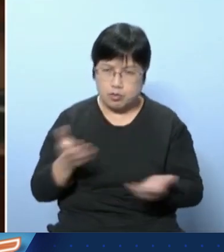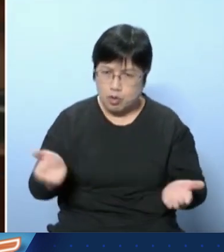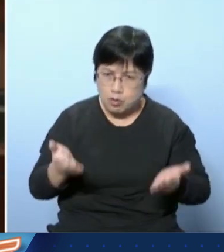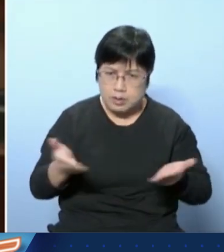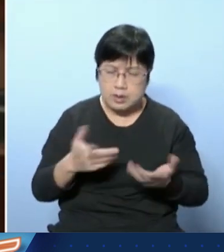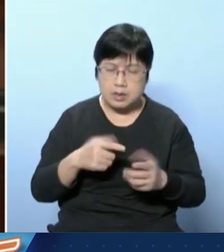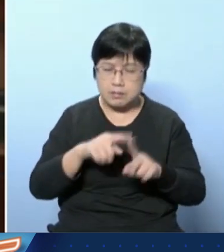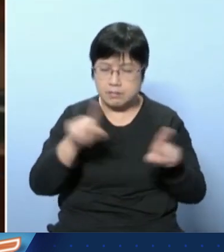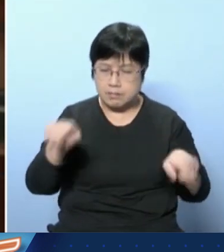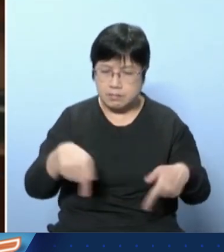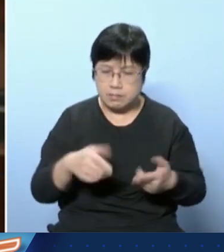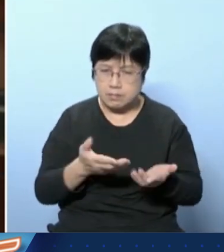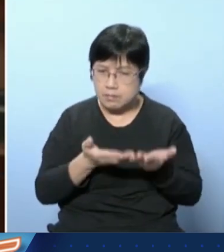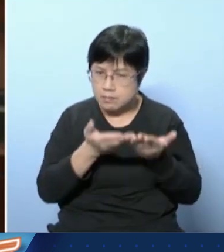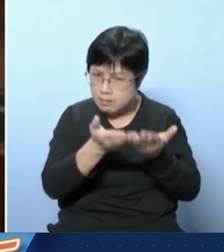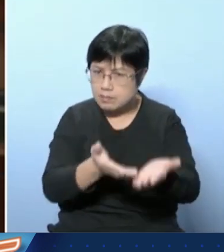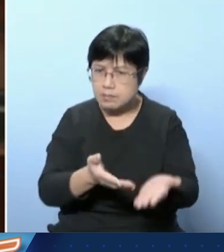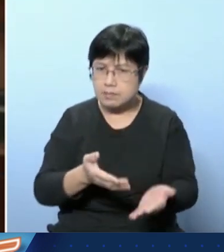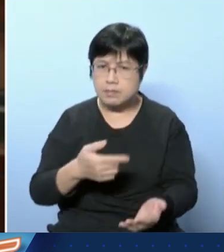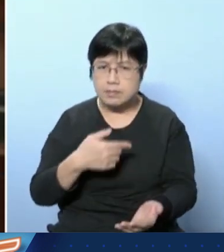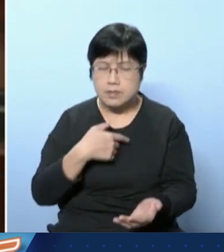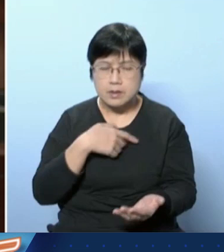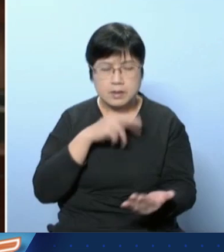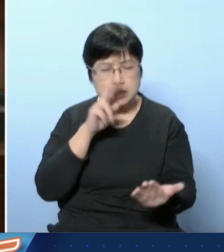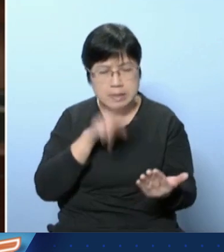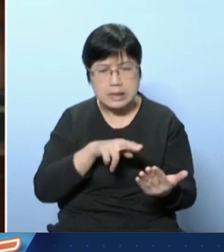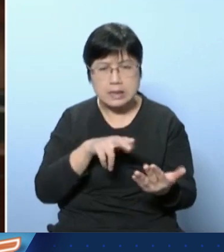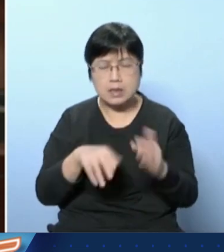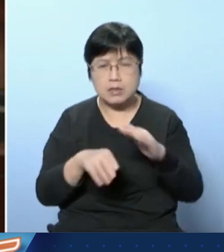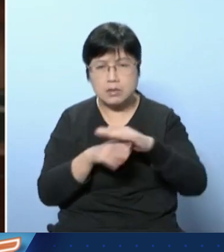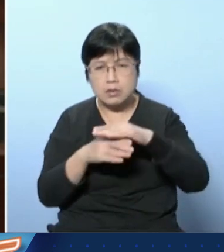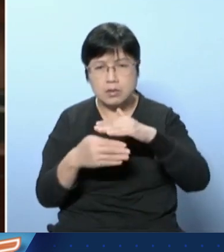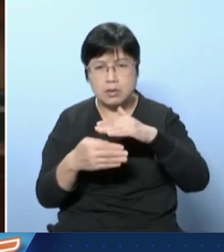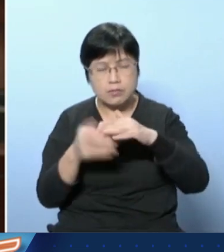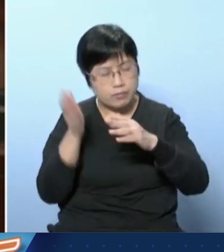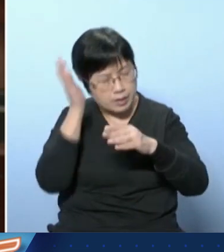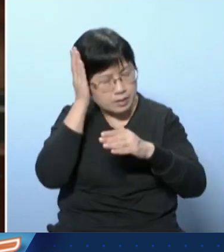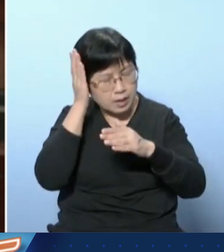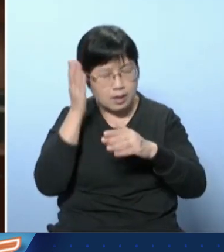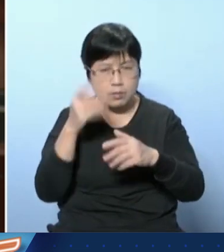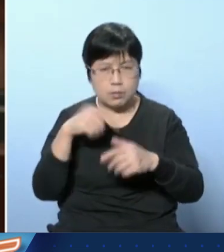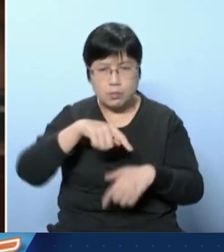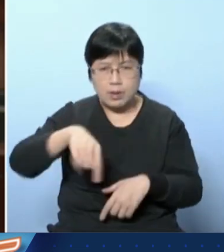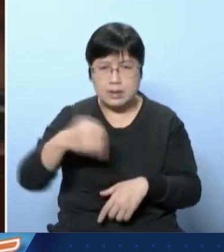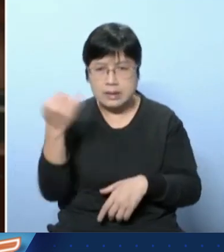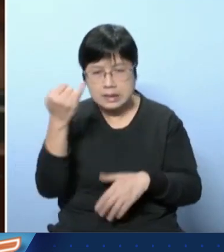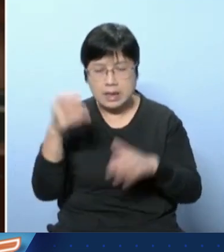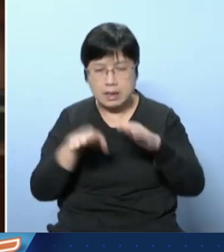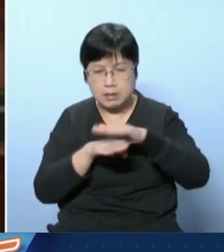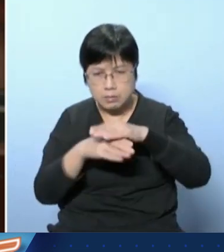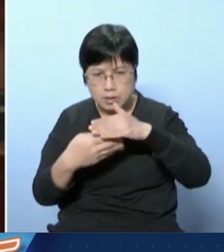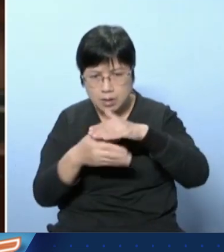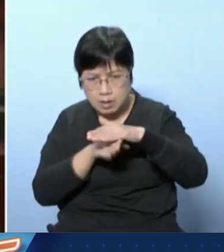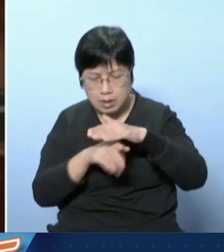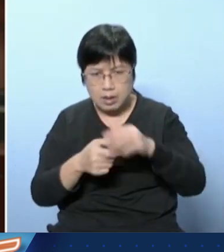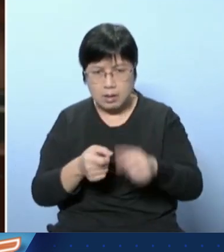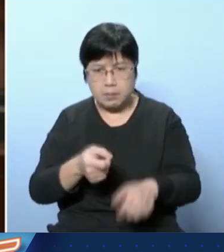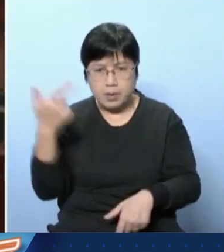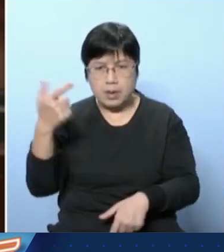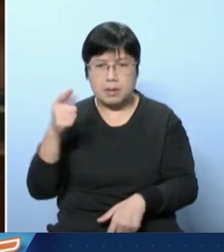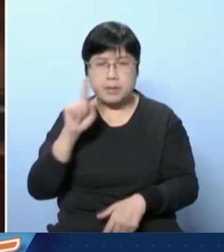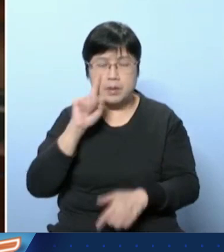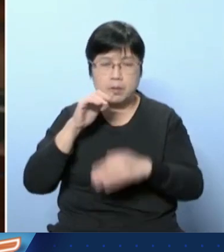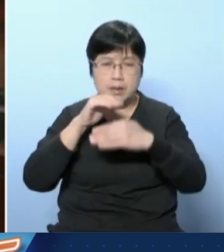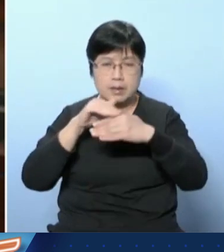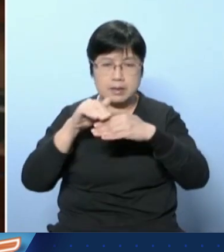最關鍵咧嘅倡議咧，就係我哋見到咧居住環境惡劣嘅劏房咧，其實咧都係持續湧現嘅，不論係天台屋